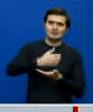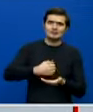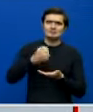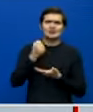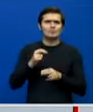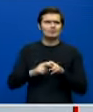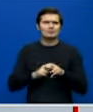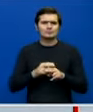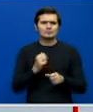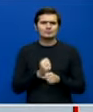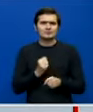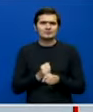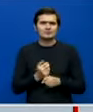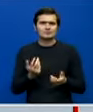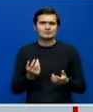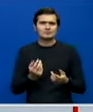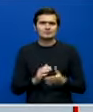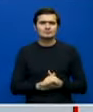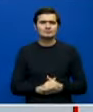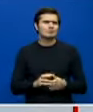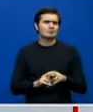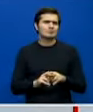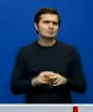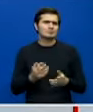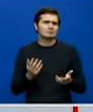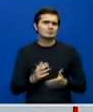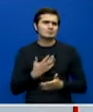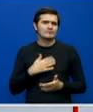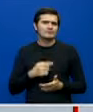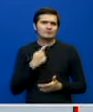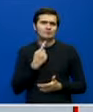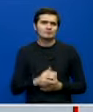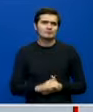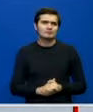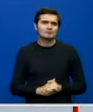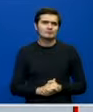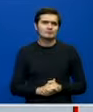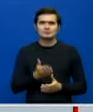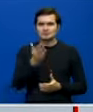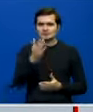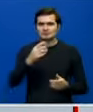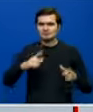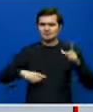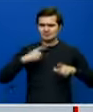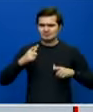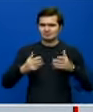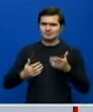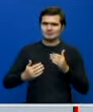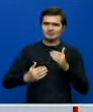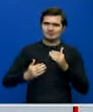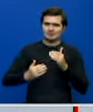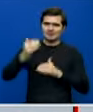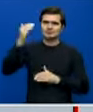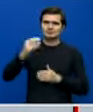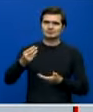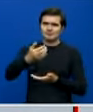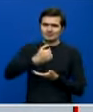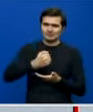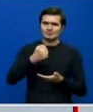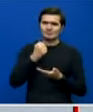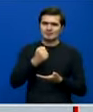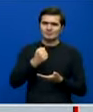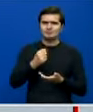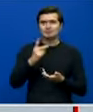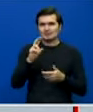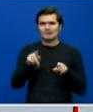face această diferență? Cum adică cum se face? Vă lăudați că au crescut încasările la buget și în același timp spuneți că a